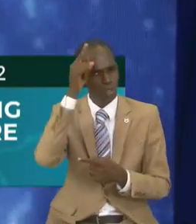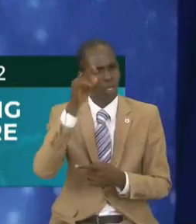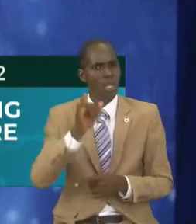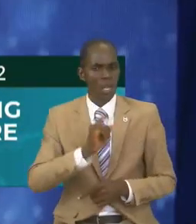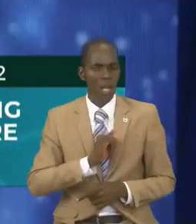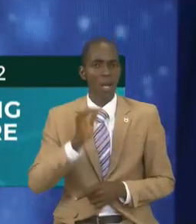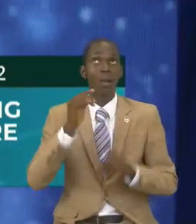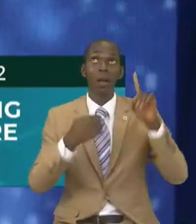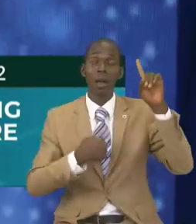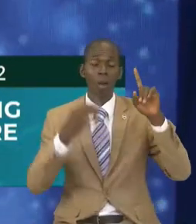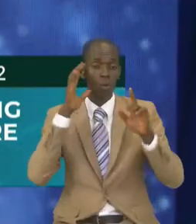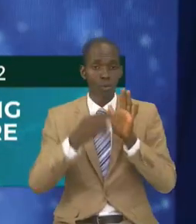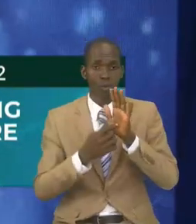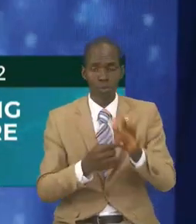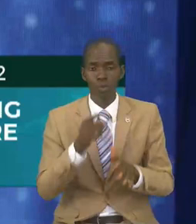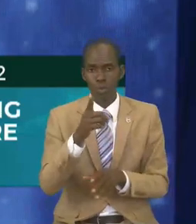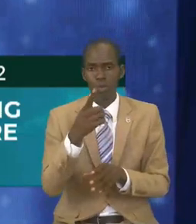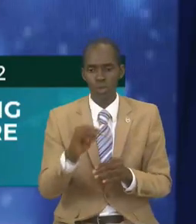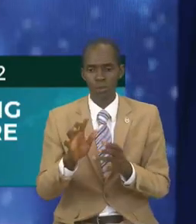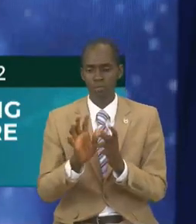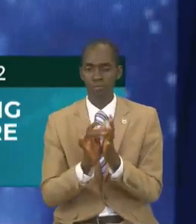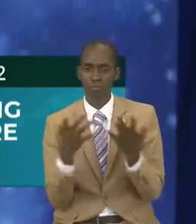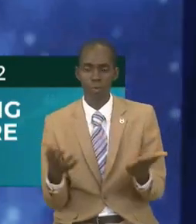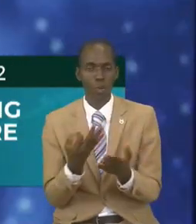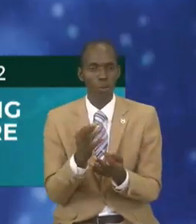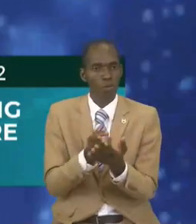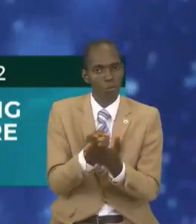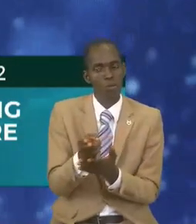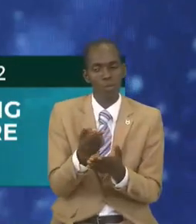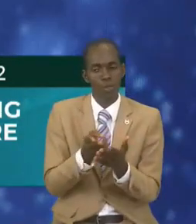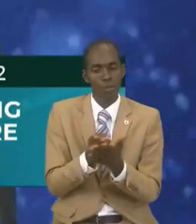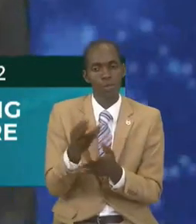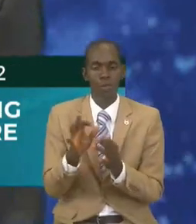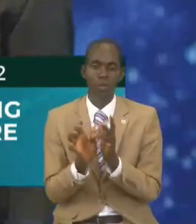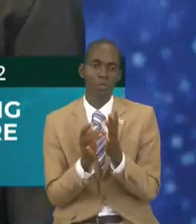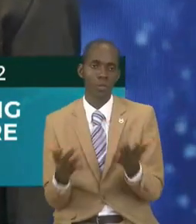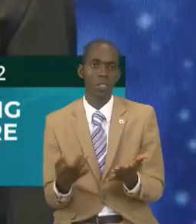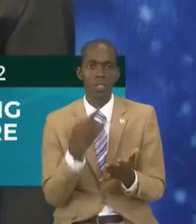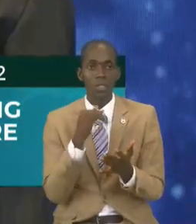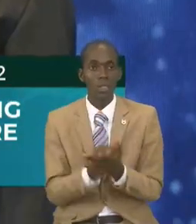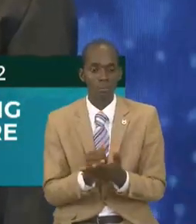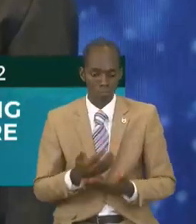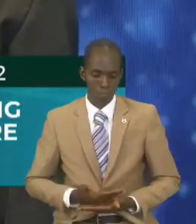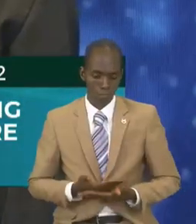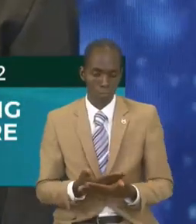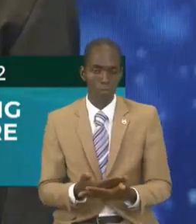te montrer ce qui est écrit dans le livre de la vérité. La vérité des Écritures. Voici engendré, né de